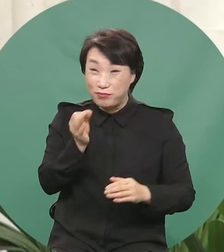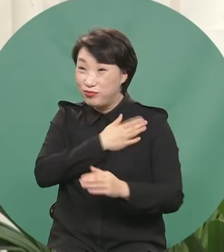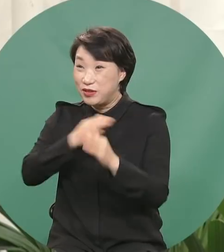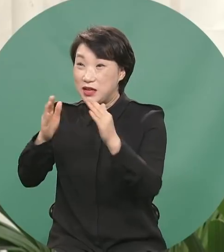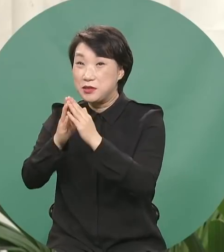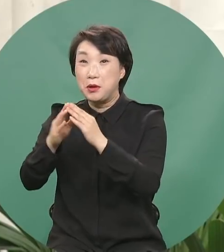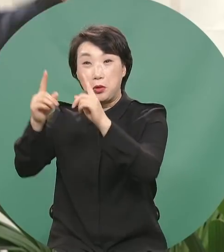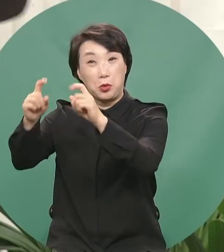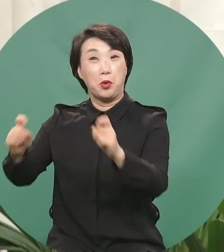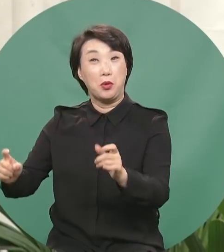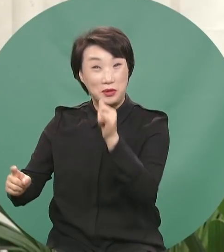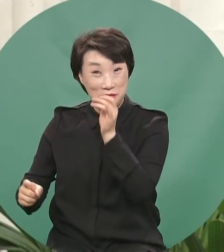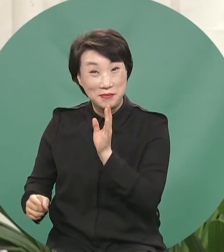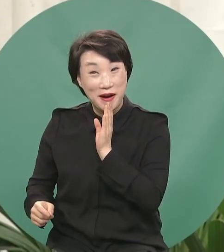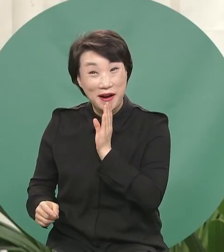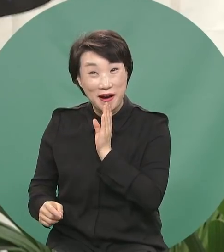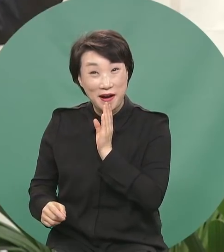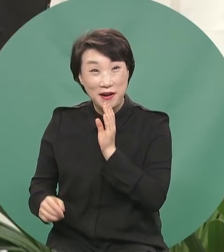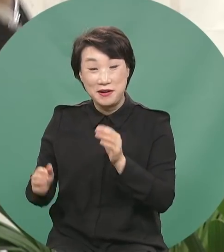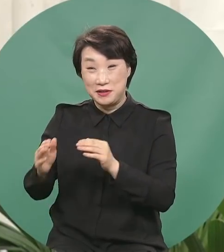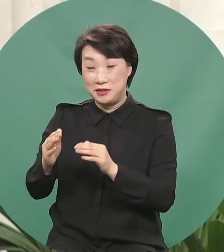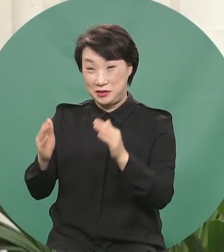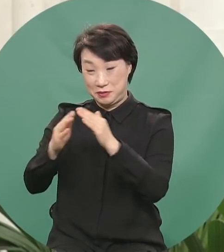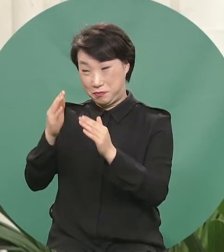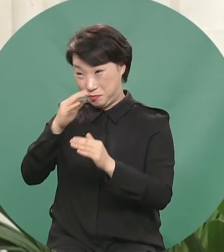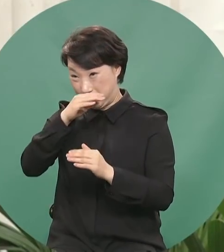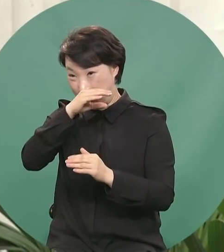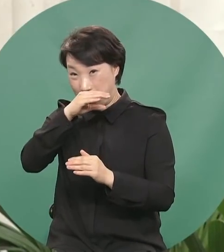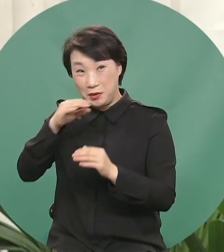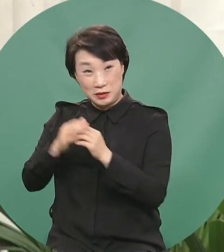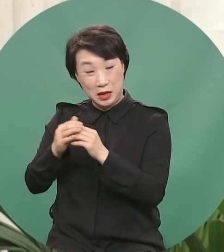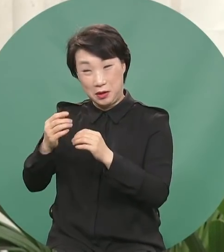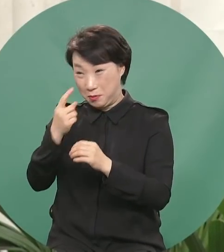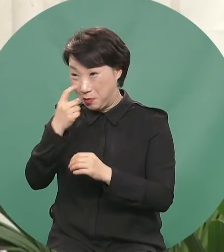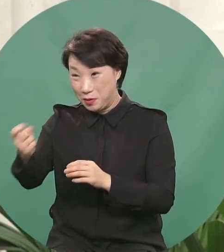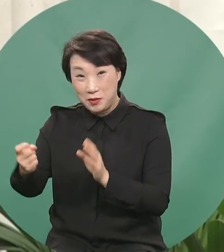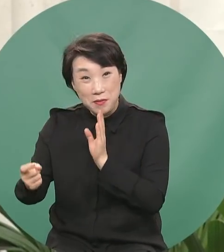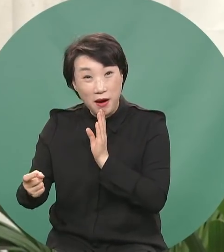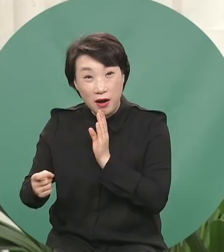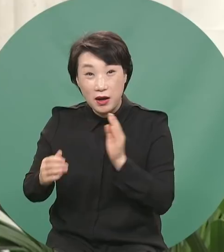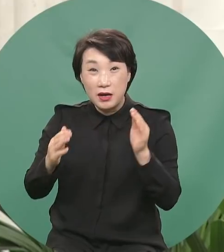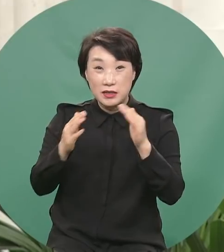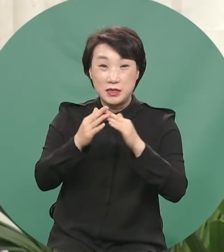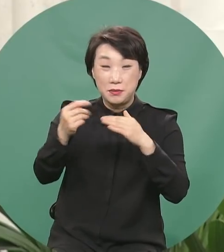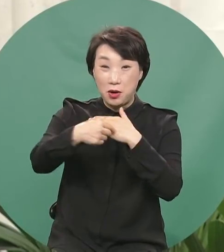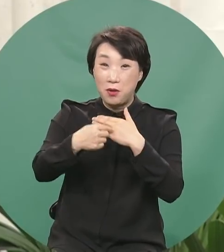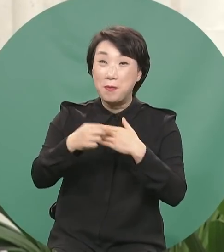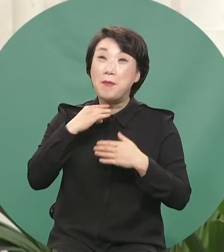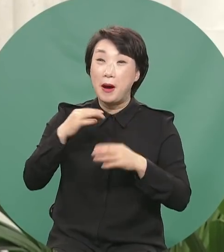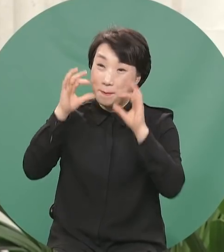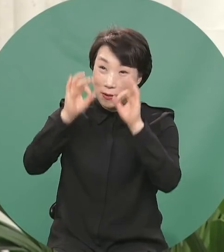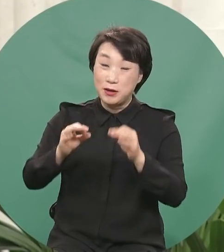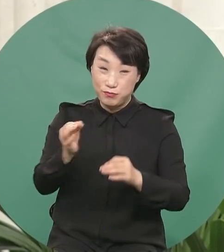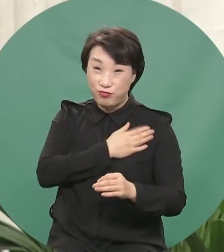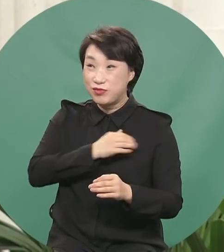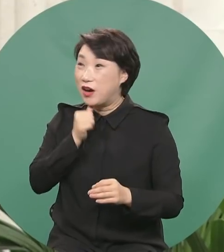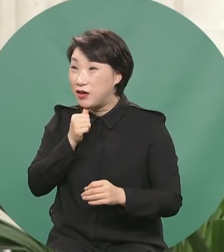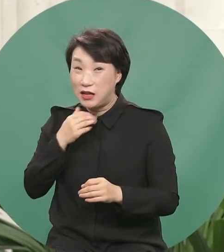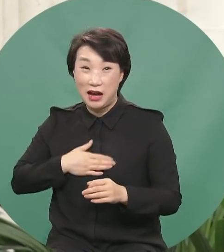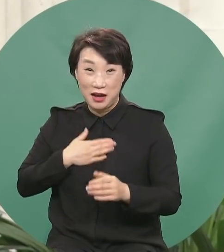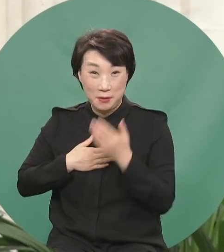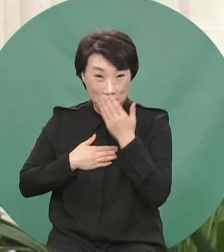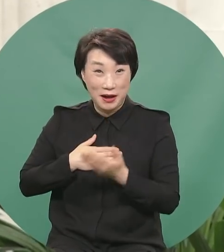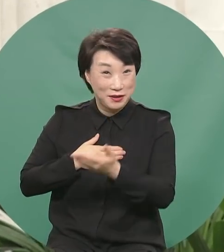부잣집은 초가삼간에서 집이 반듯하니 벌써 금세 보면 사는 집만 봐도 압니다. 지금은 집